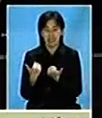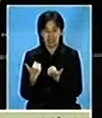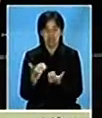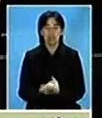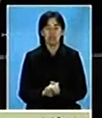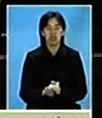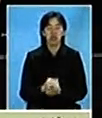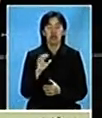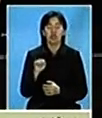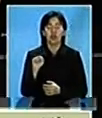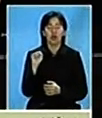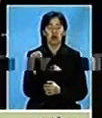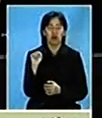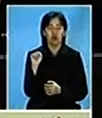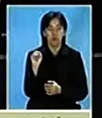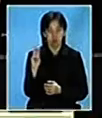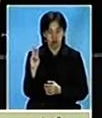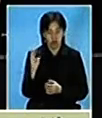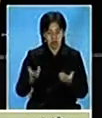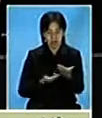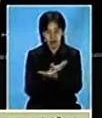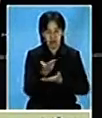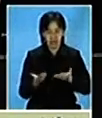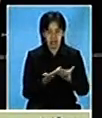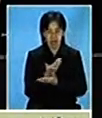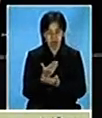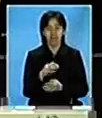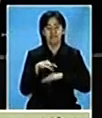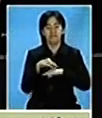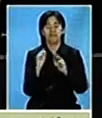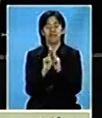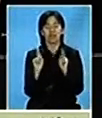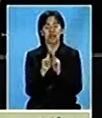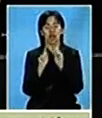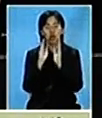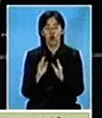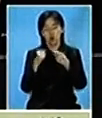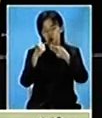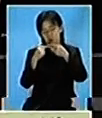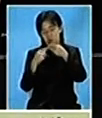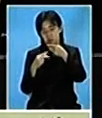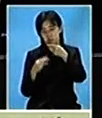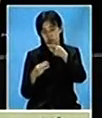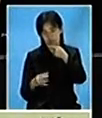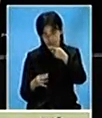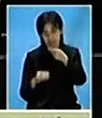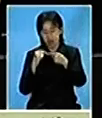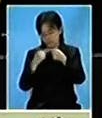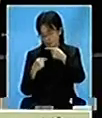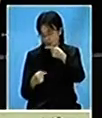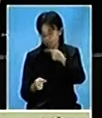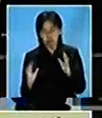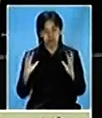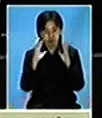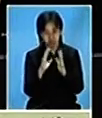วันนี้วุฒิสภาก็จะต้องดำเนินการตั้งกรรมการร่วมกันฝ่ายวุฒิสภา เพื่อพิจารณาร่าง